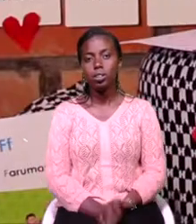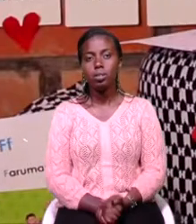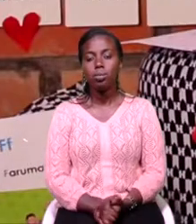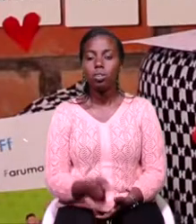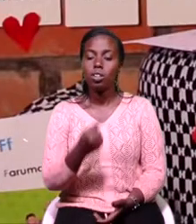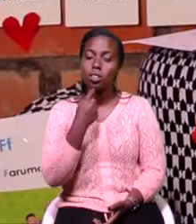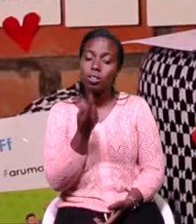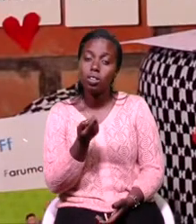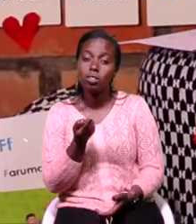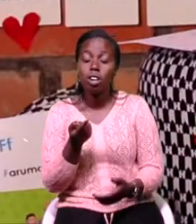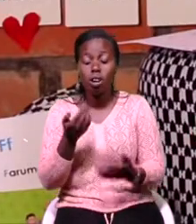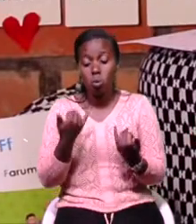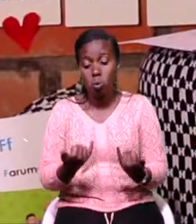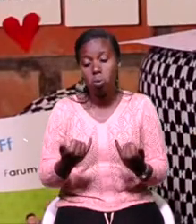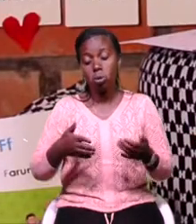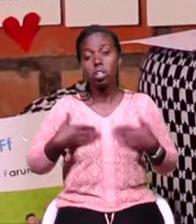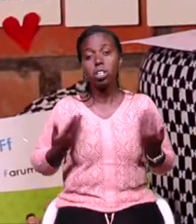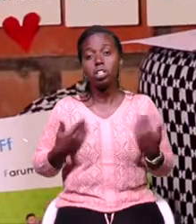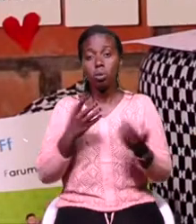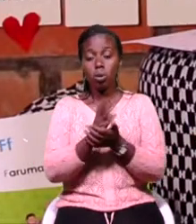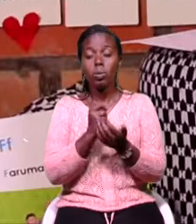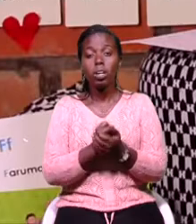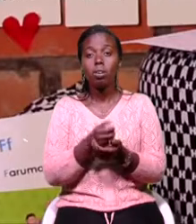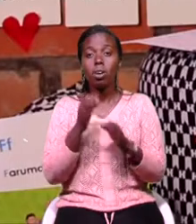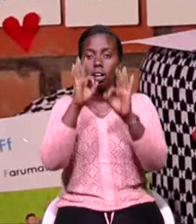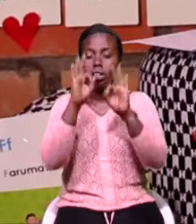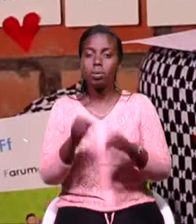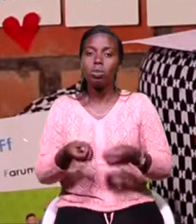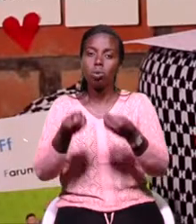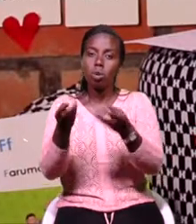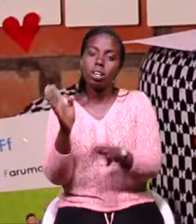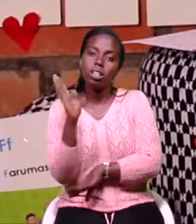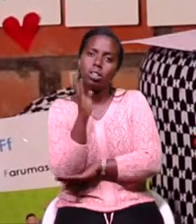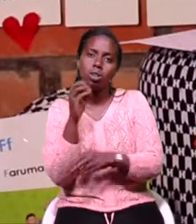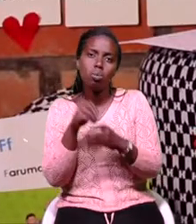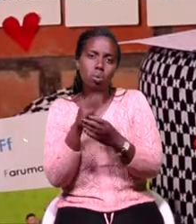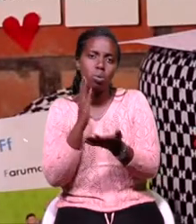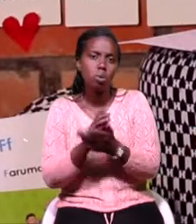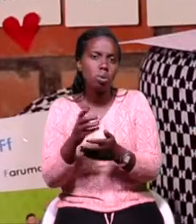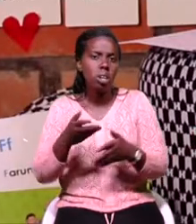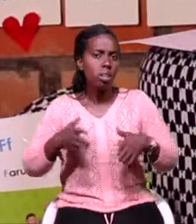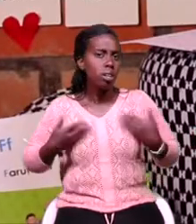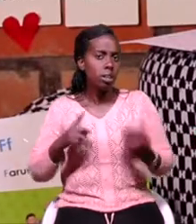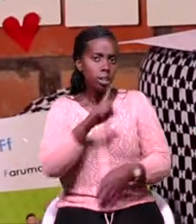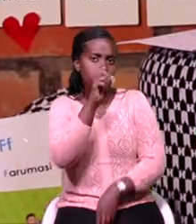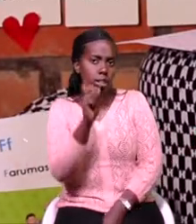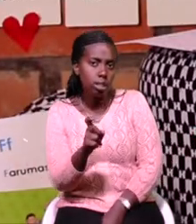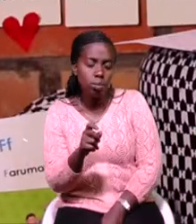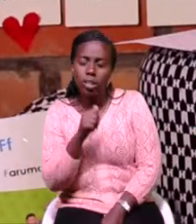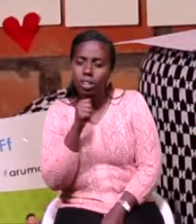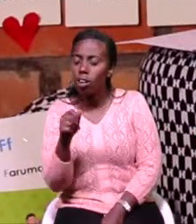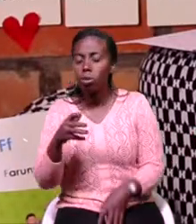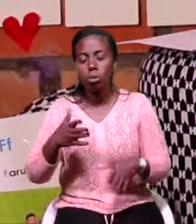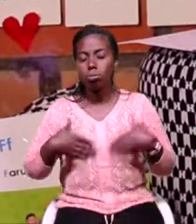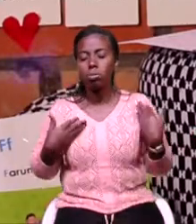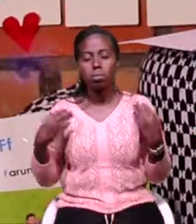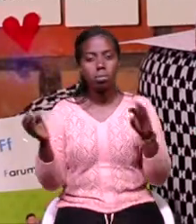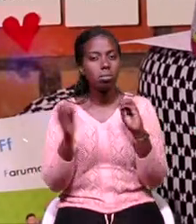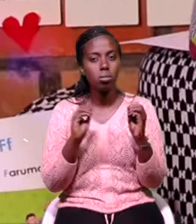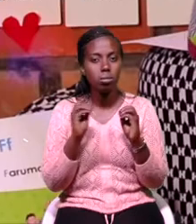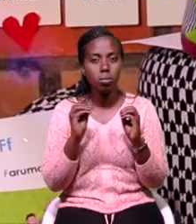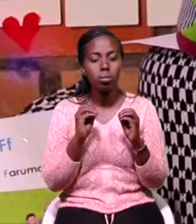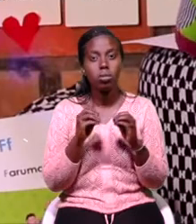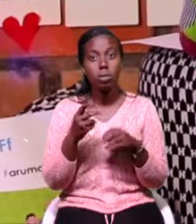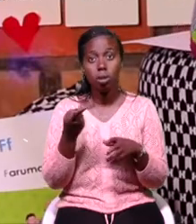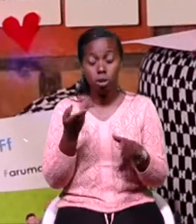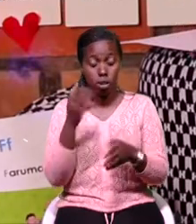yavuga kitiri ndishimye kubera ko hari ibyo nguhaye igiti se mu byukuri cyari kishimye ntabwo cyari kinezerewe igiti